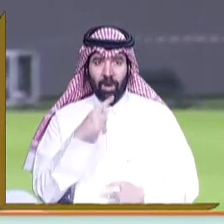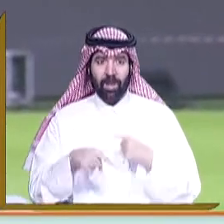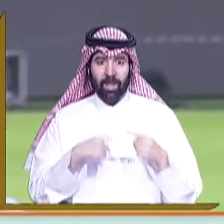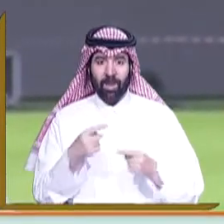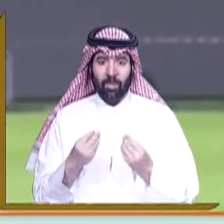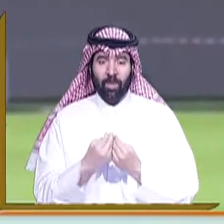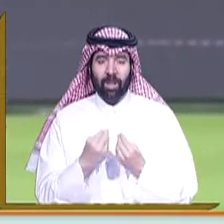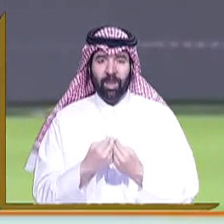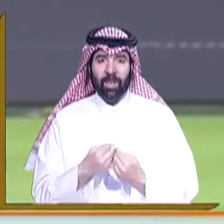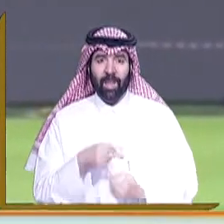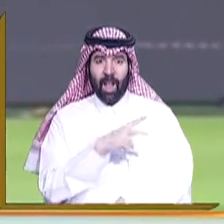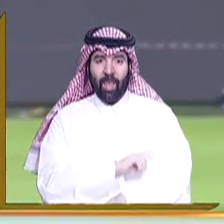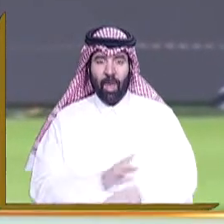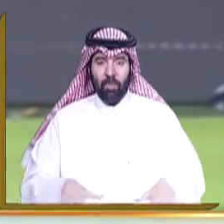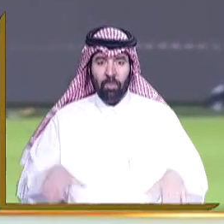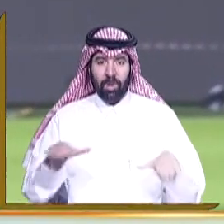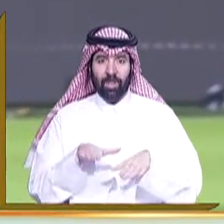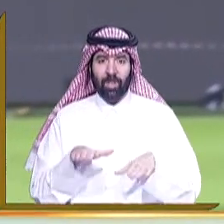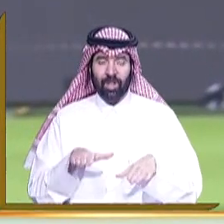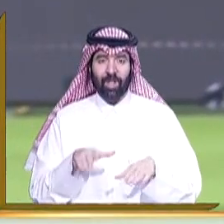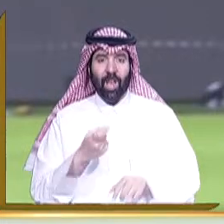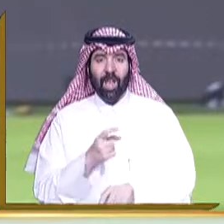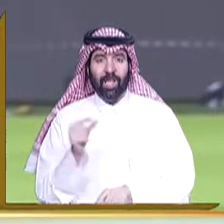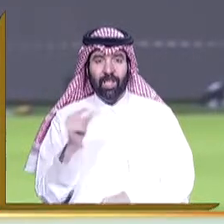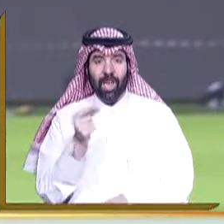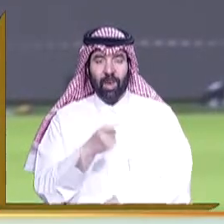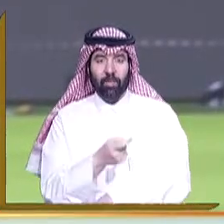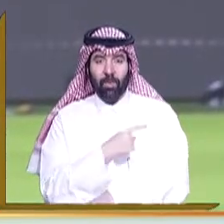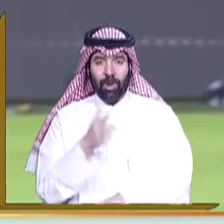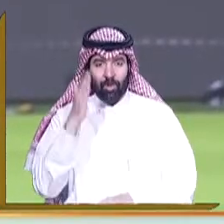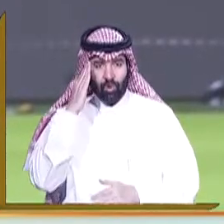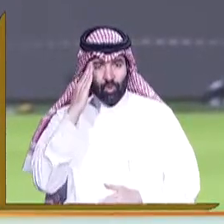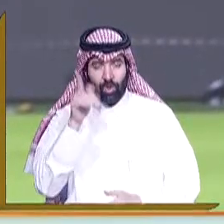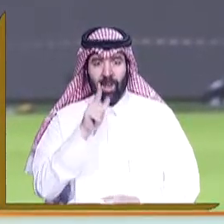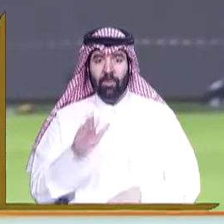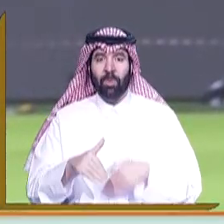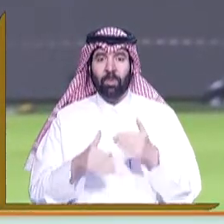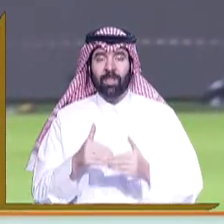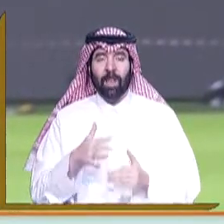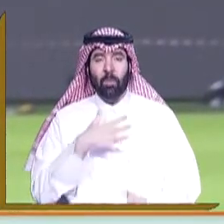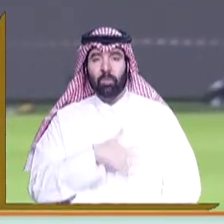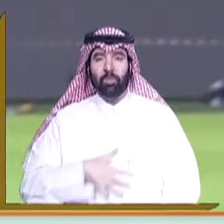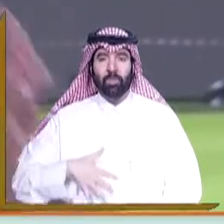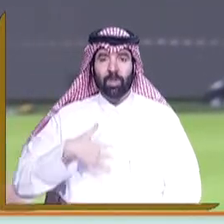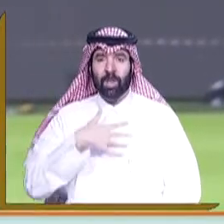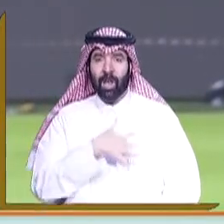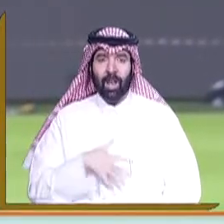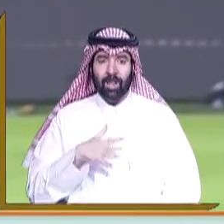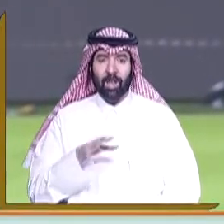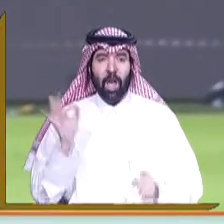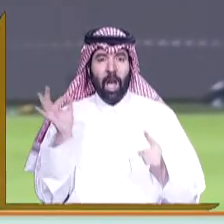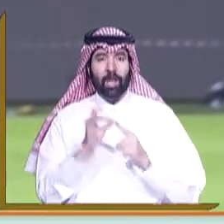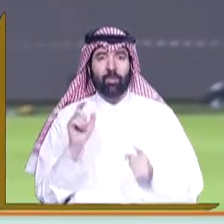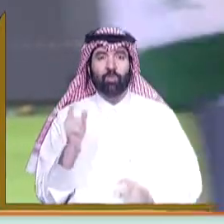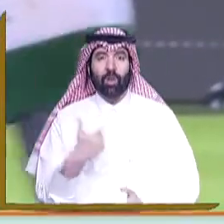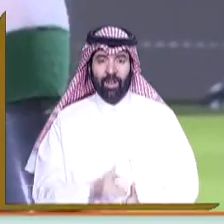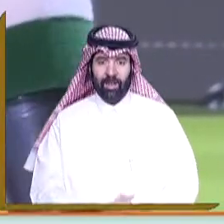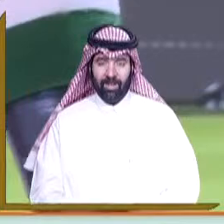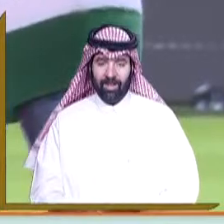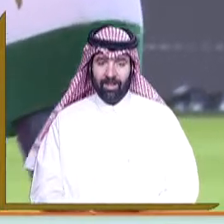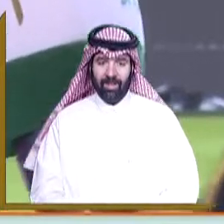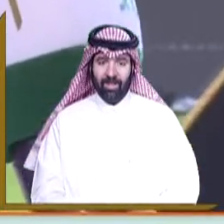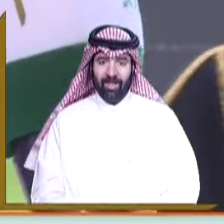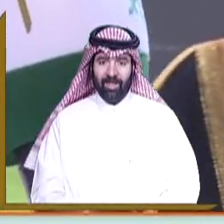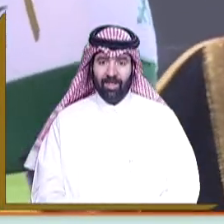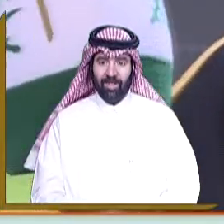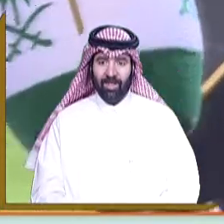مع أعضاء مجلس العلمي معه، فالحمد لله رب العالمين، والمشاعر يعني أتوقع أنها جلسة تصل من الجميع الحمد لله يا رب. زميل